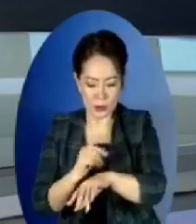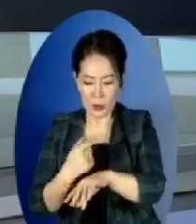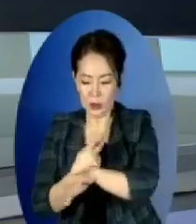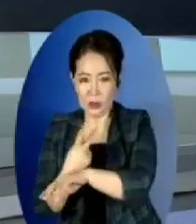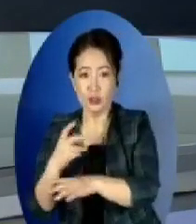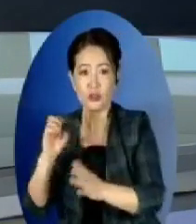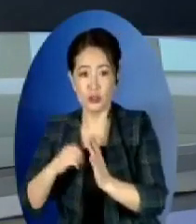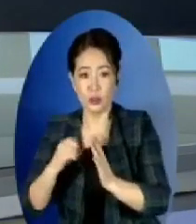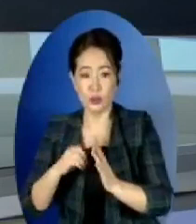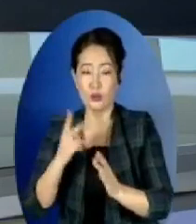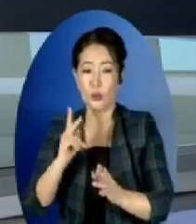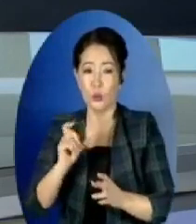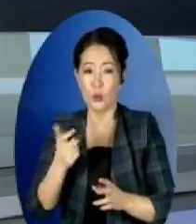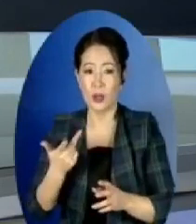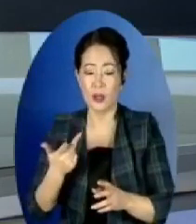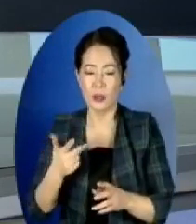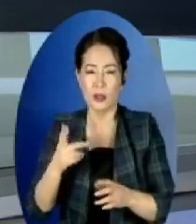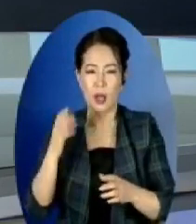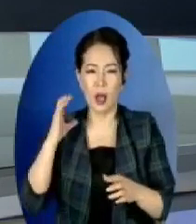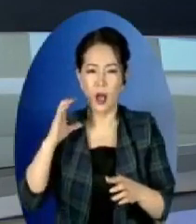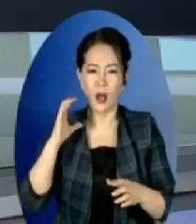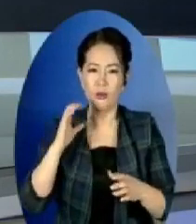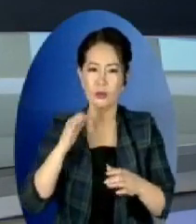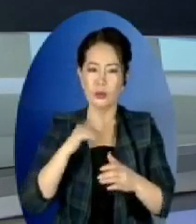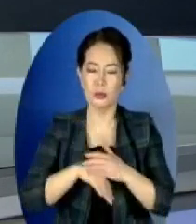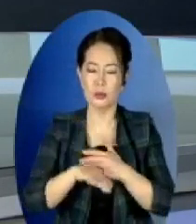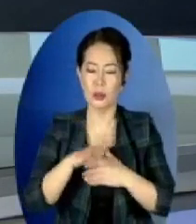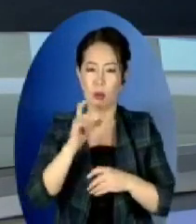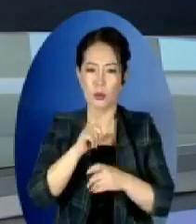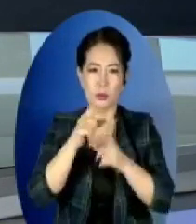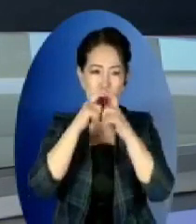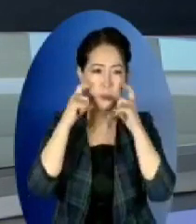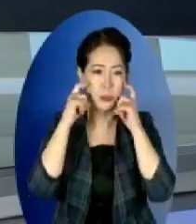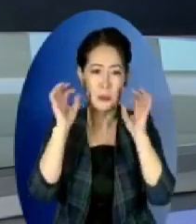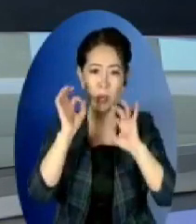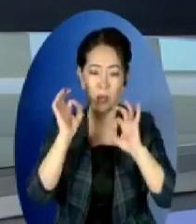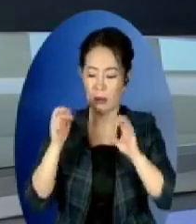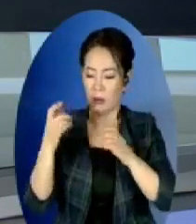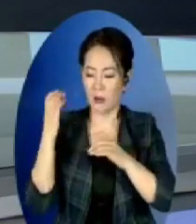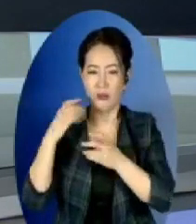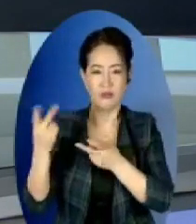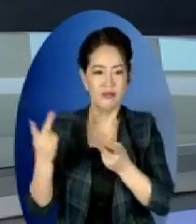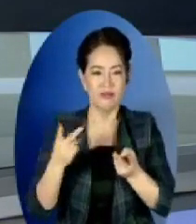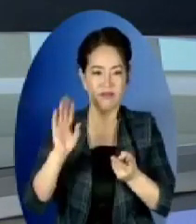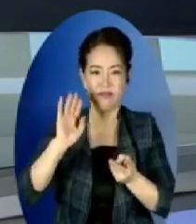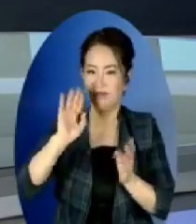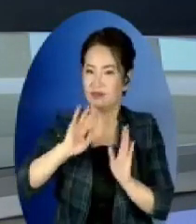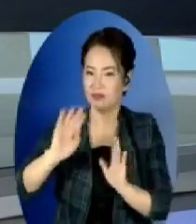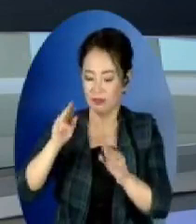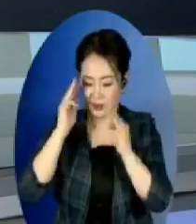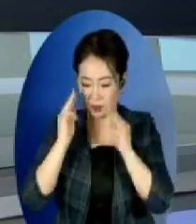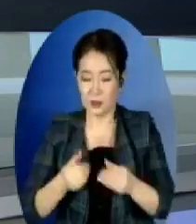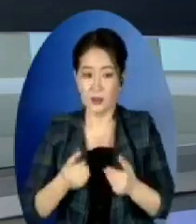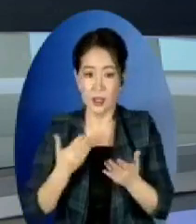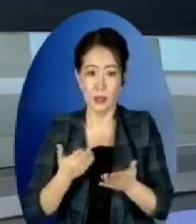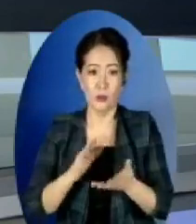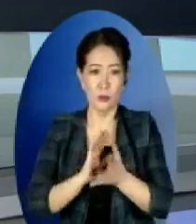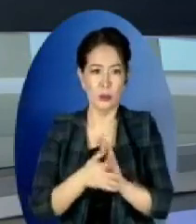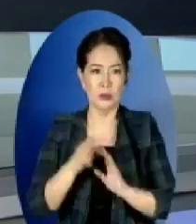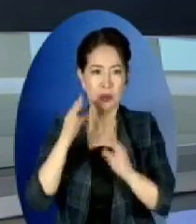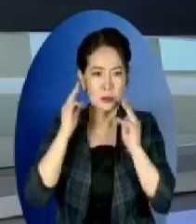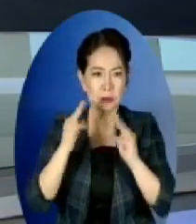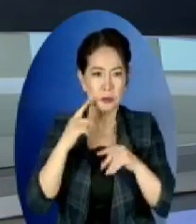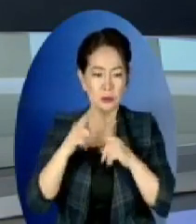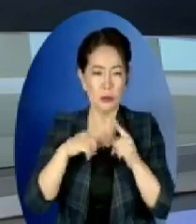нийслэлээс гаргасан. Энэ дагуу нийтийн тээврээр зорчиж байгаа иргэд амны халдаа зүүгээгүй тохиолдолд үйлчлэхгүй байх шийдвэрийг мөн гаргасан байна. Гэтэл энэ